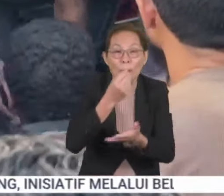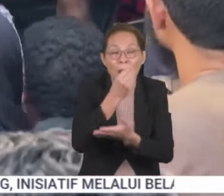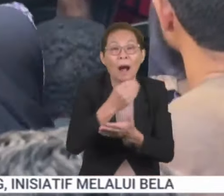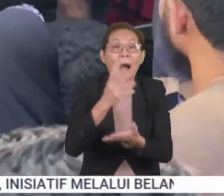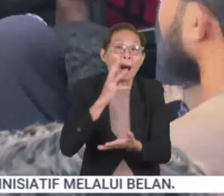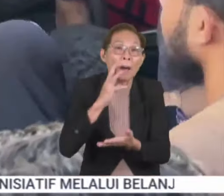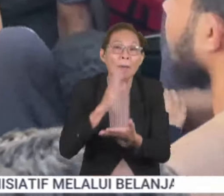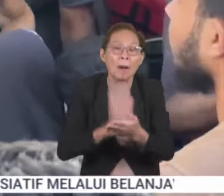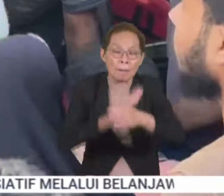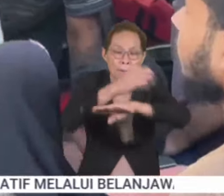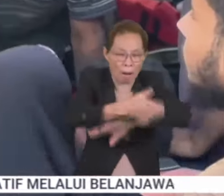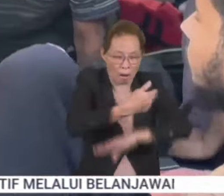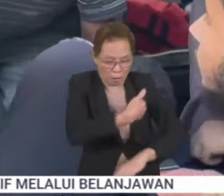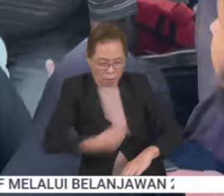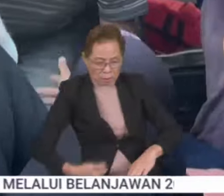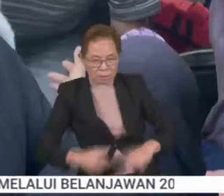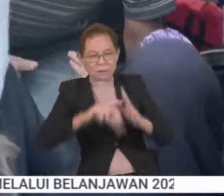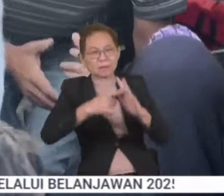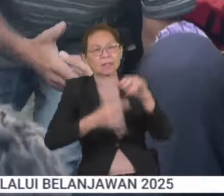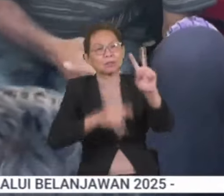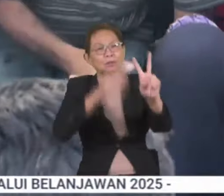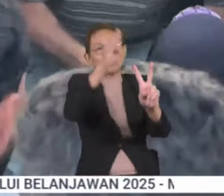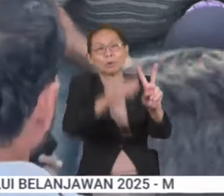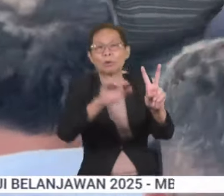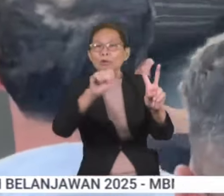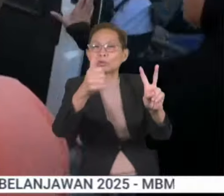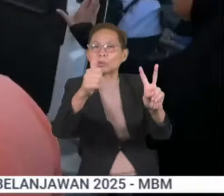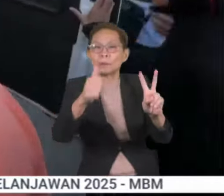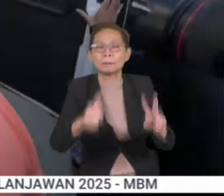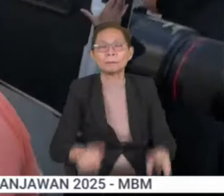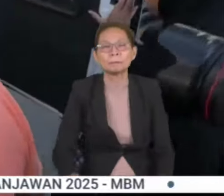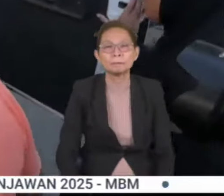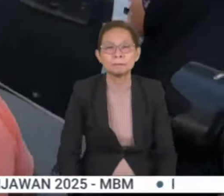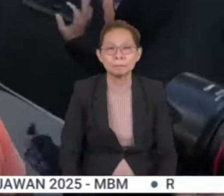utara Gaza sejak 2 Oktober.